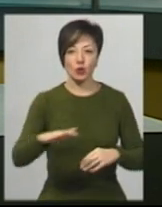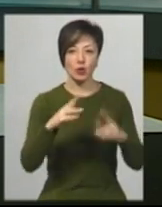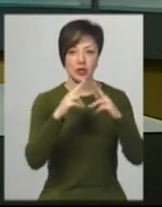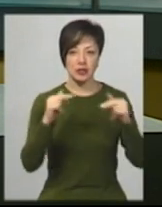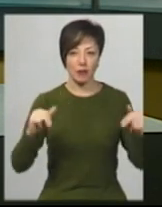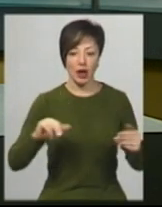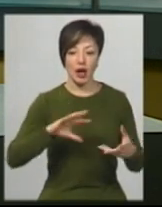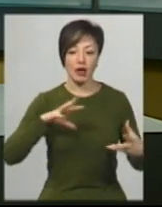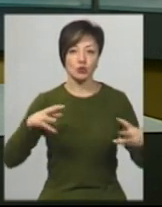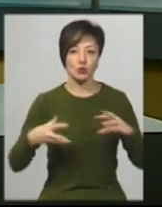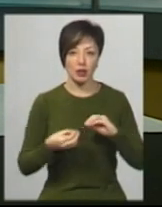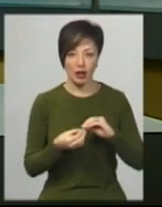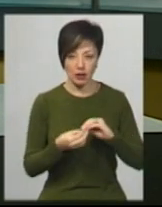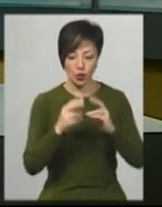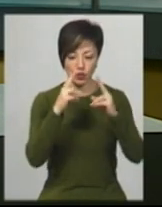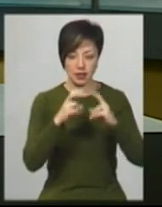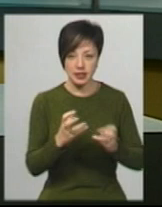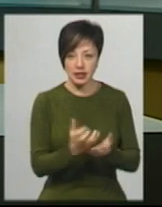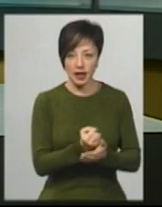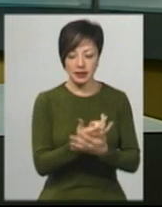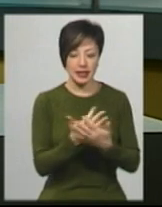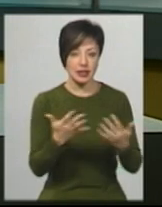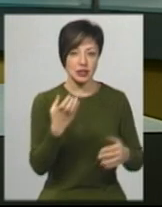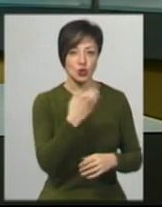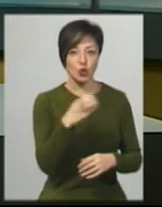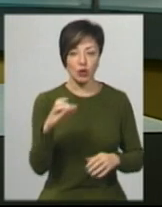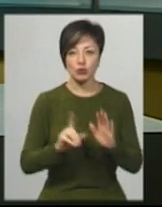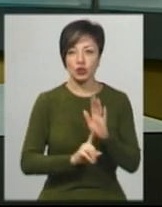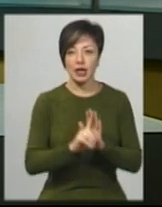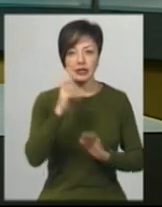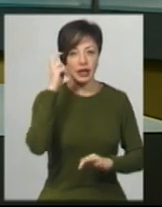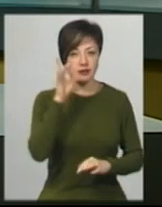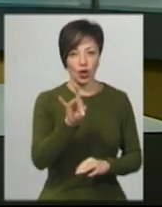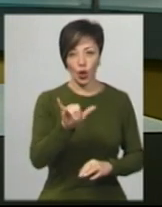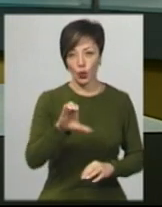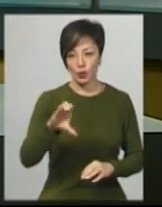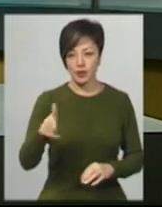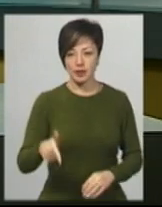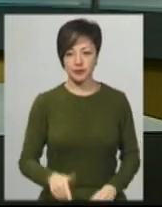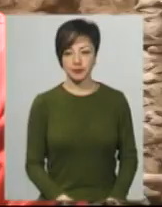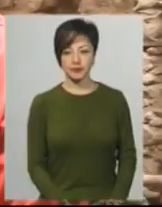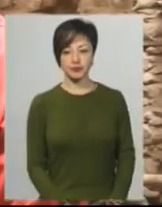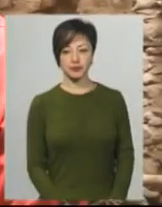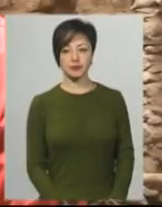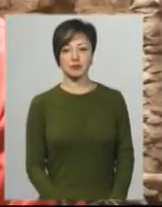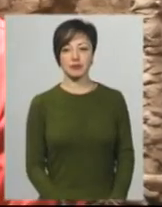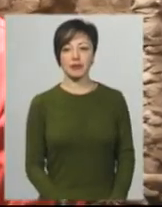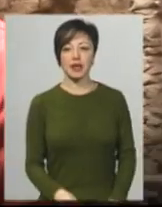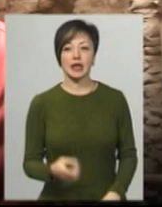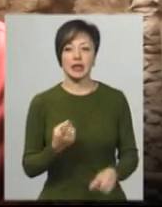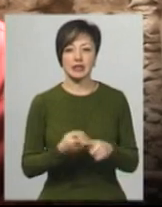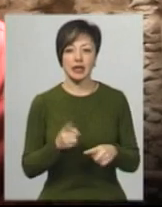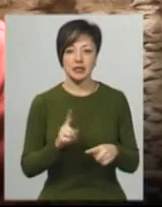досліджень – знахідки різних століть, починаючи від часів Київської Русі. Тетяна Ворожцова розповість більше. На цей